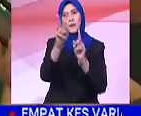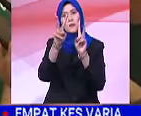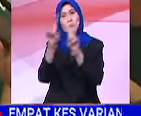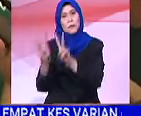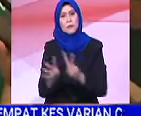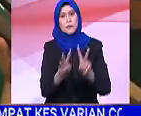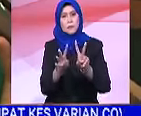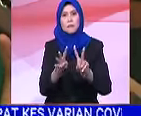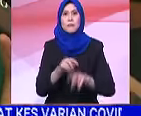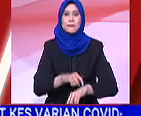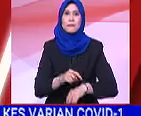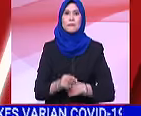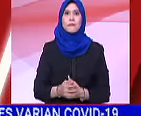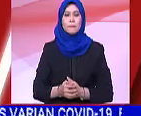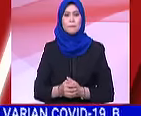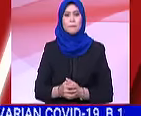jam.